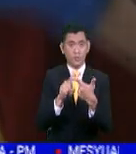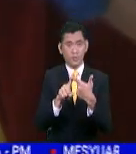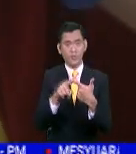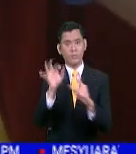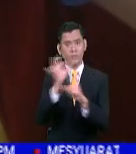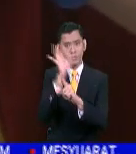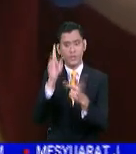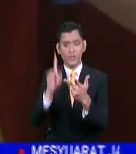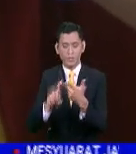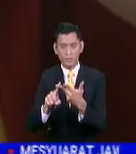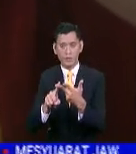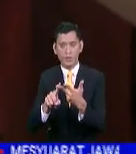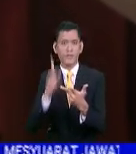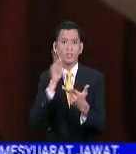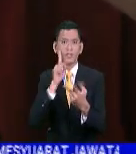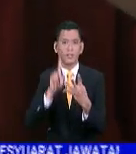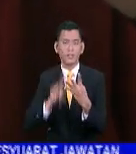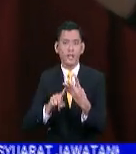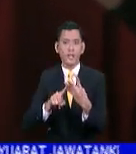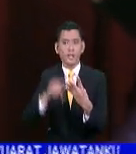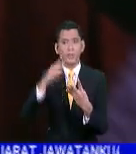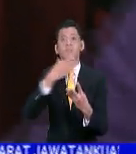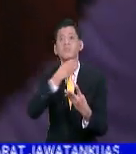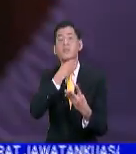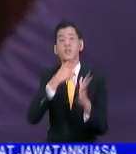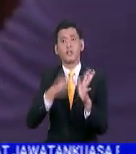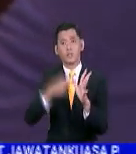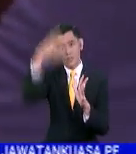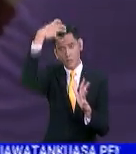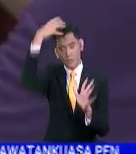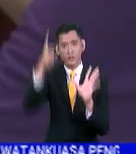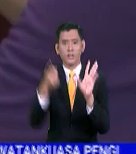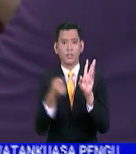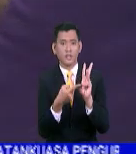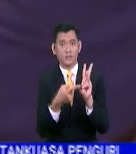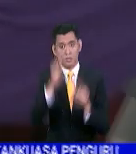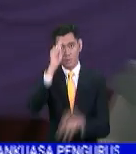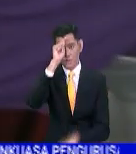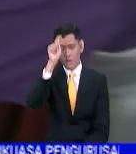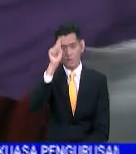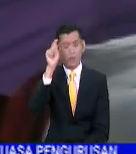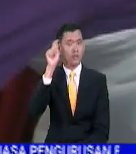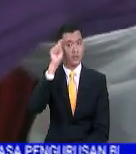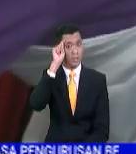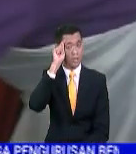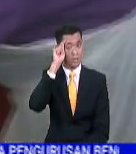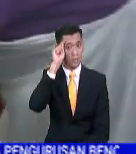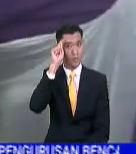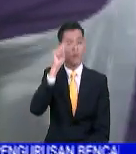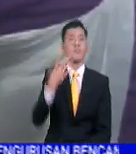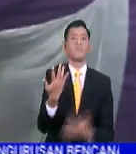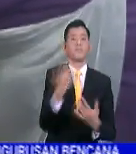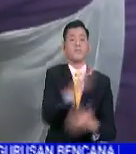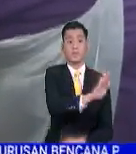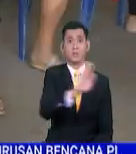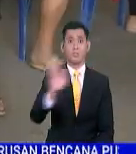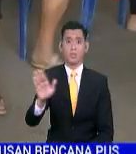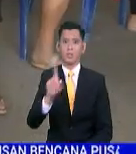Sabah, serta Kedah, Perak, Selangor dan Terengganu masing-masing mencatatkan 1 kematian.